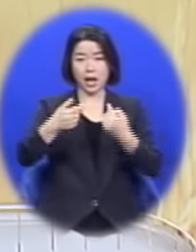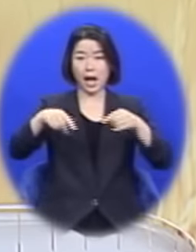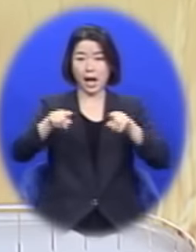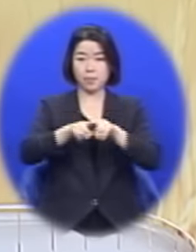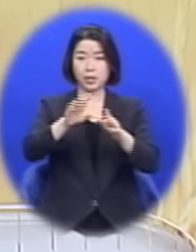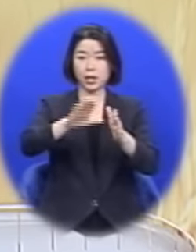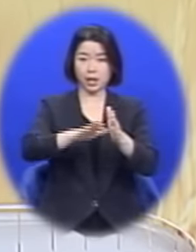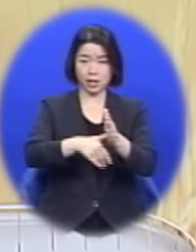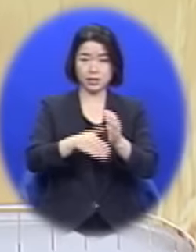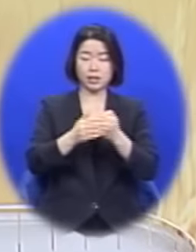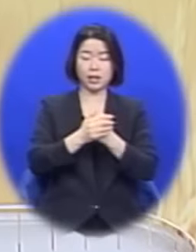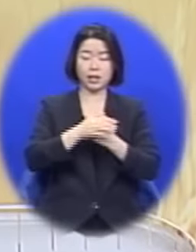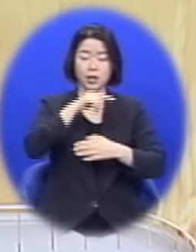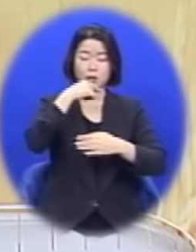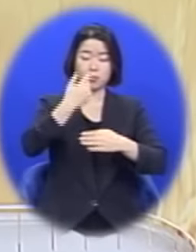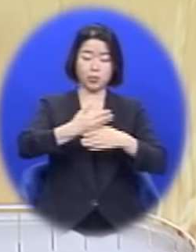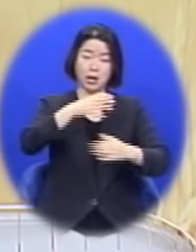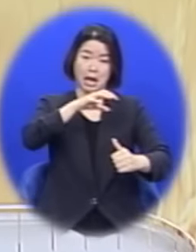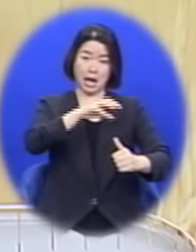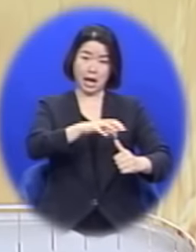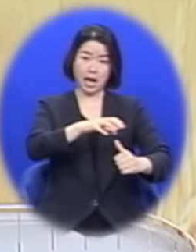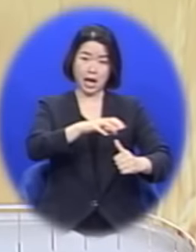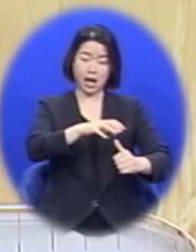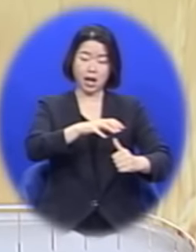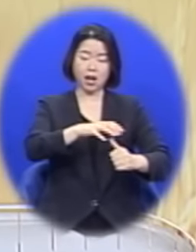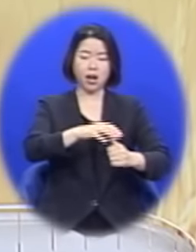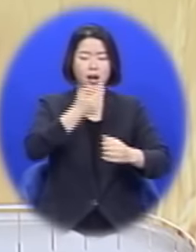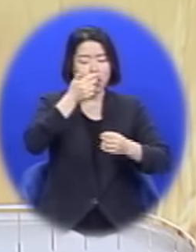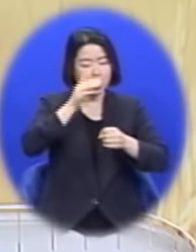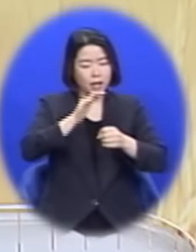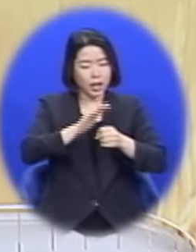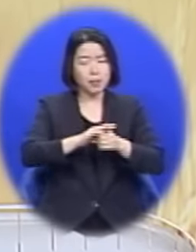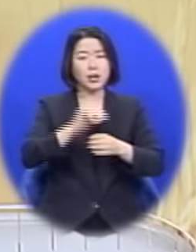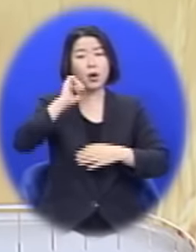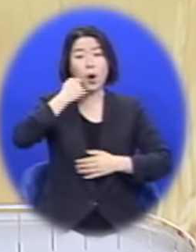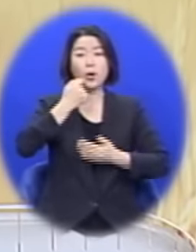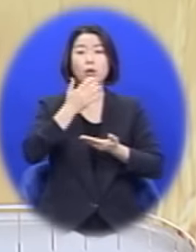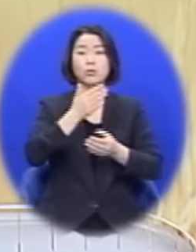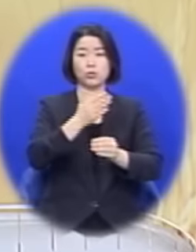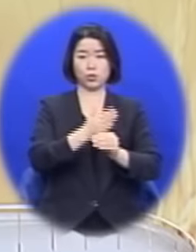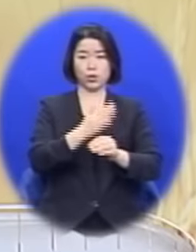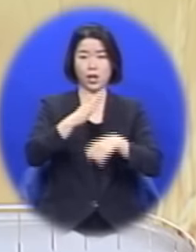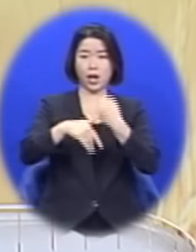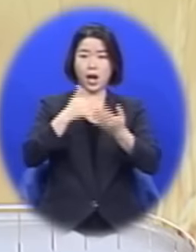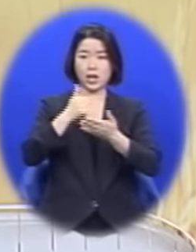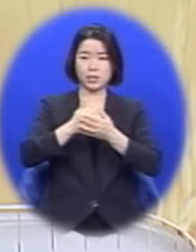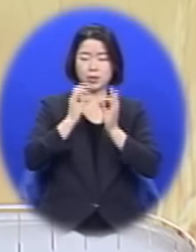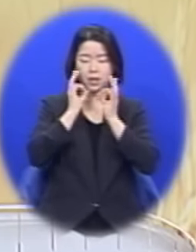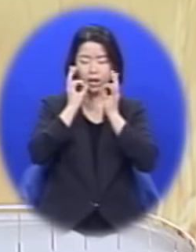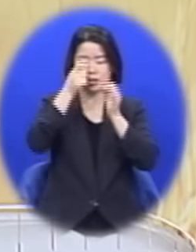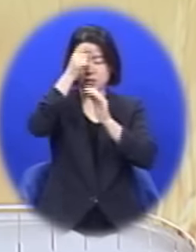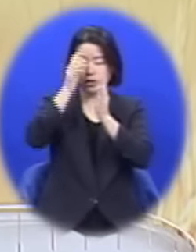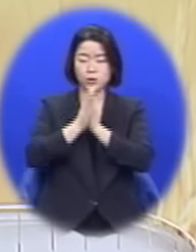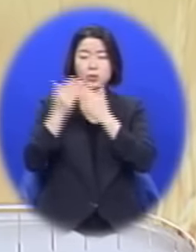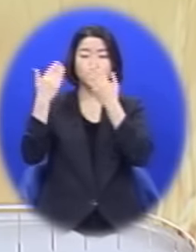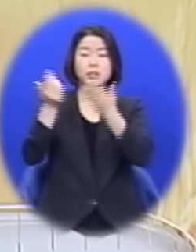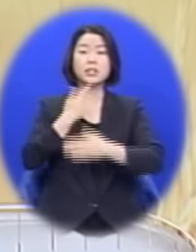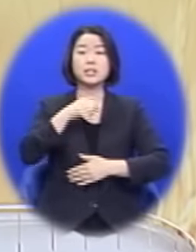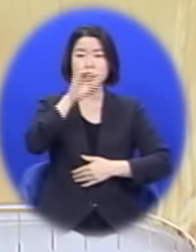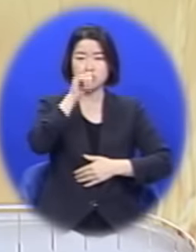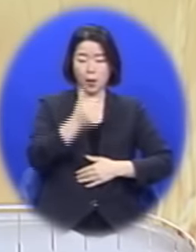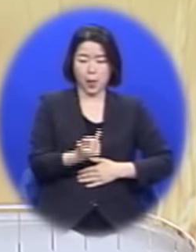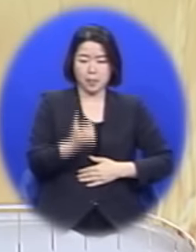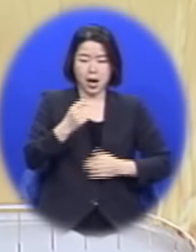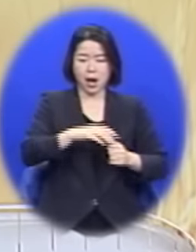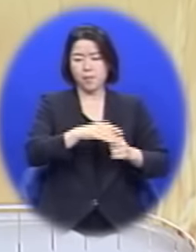북한에 억류되어 있는 그참 기가 막힌 어려움 중에 하나님께 간절히 기도했었답니다. 하나님, 속히 풀려날 수